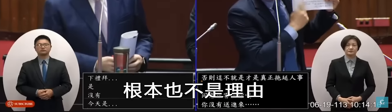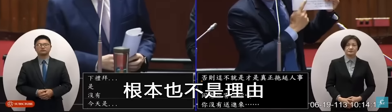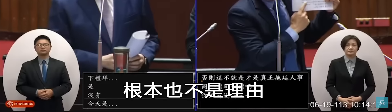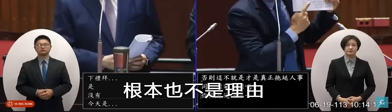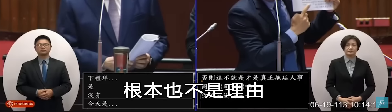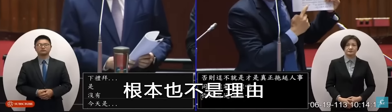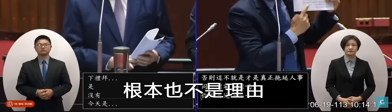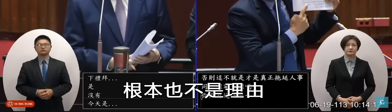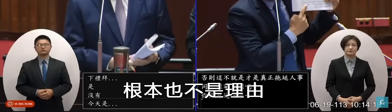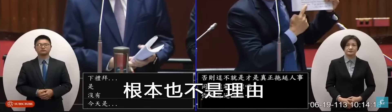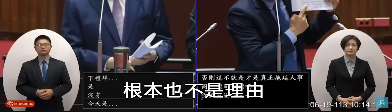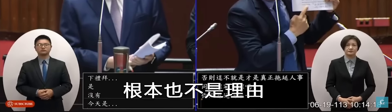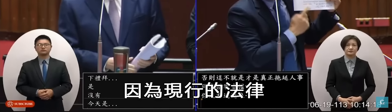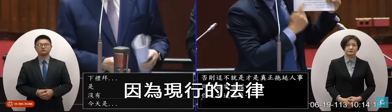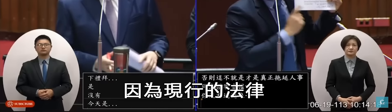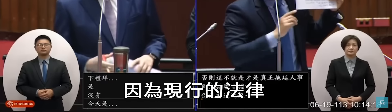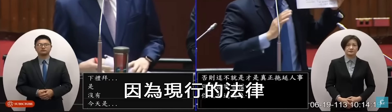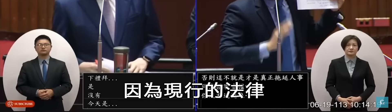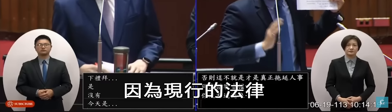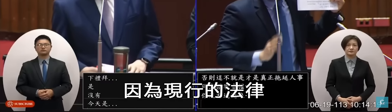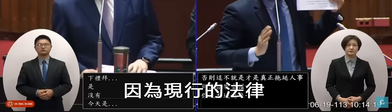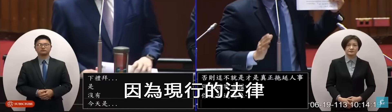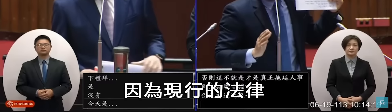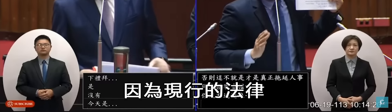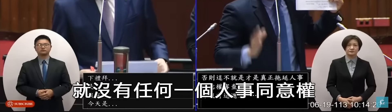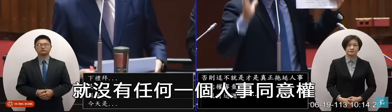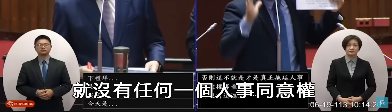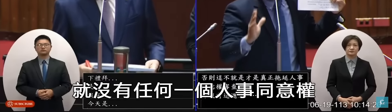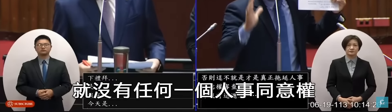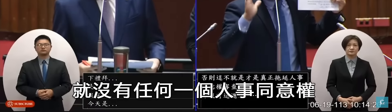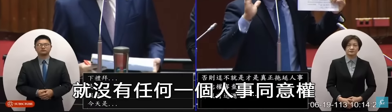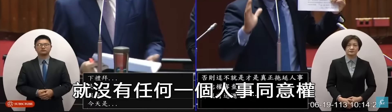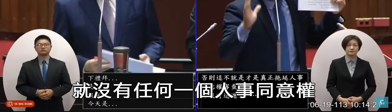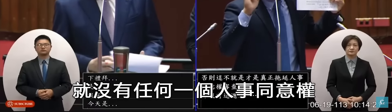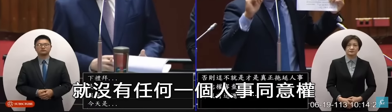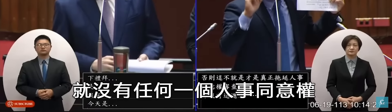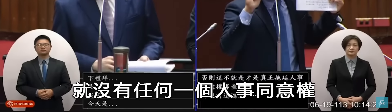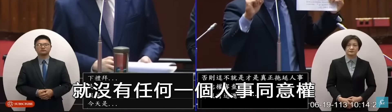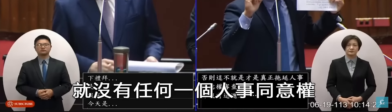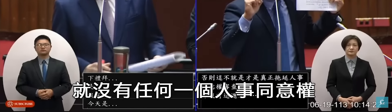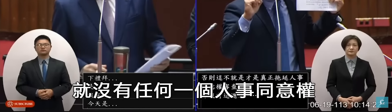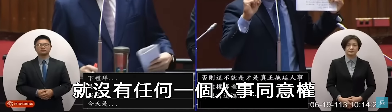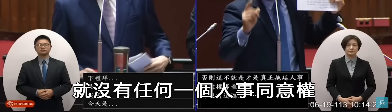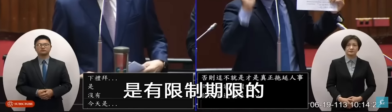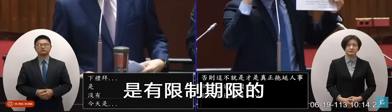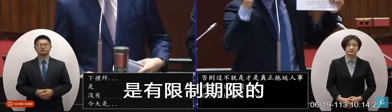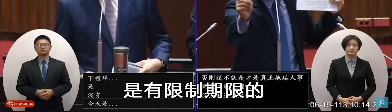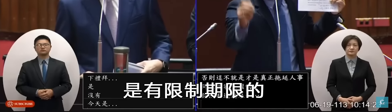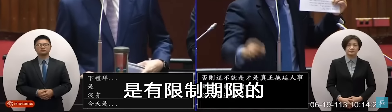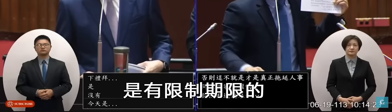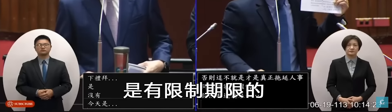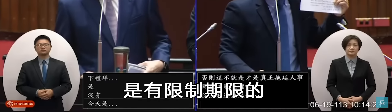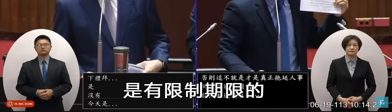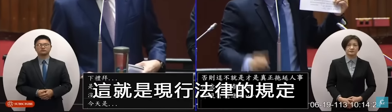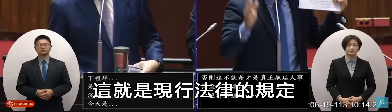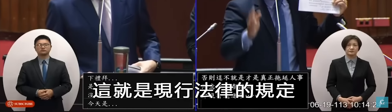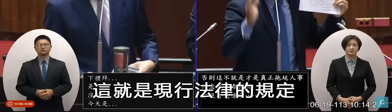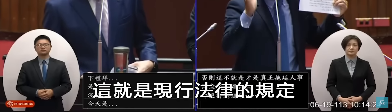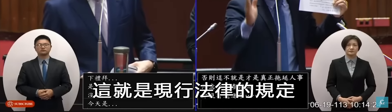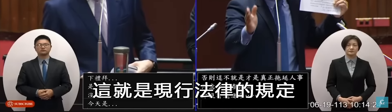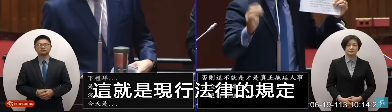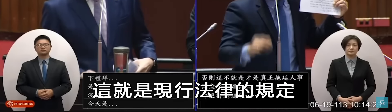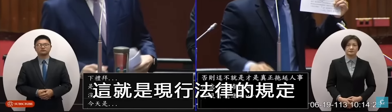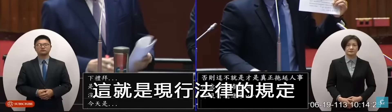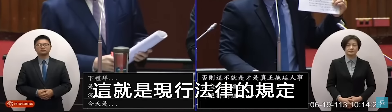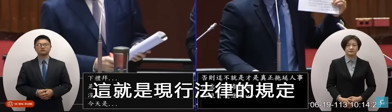延长根本也不是理由，因为现行的法令。就没有任何一个人事同意权是有限定期限的，这